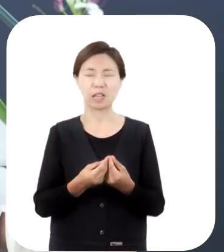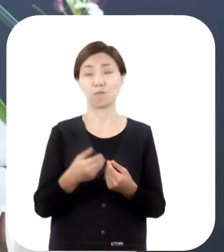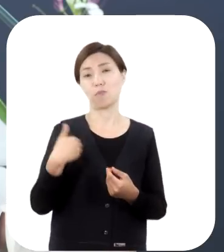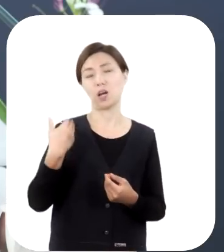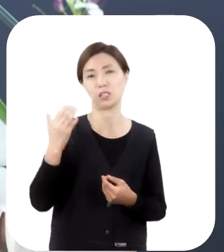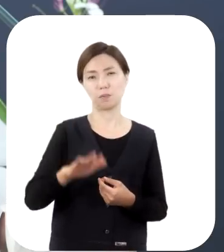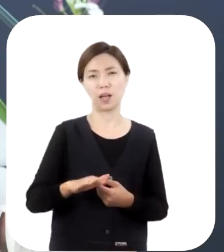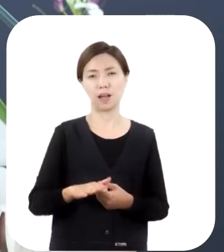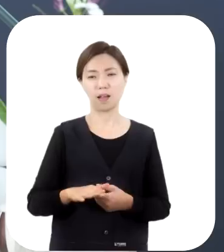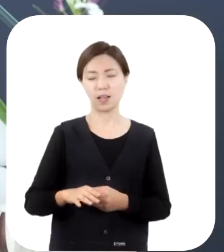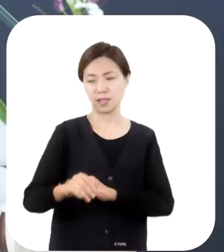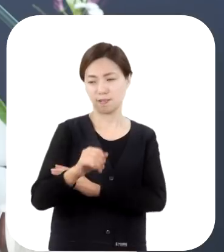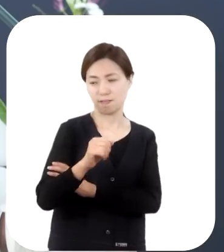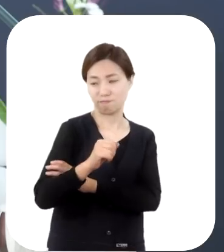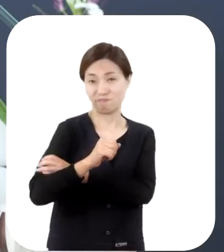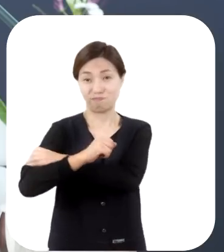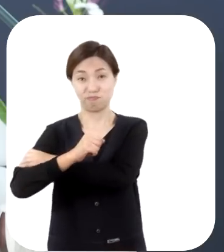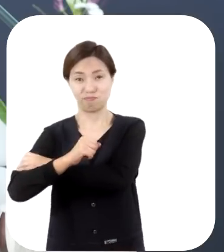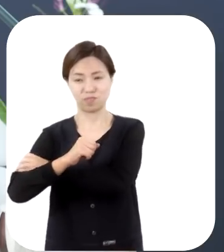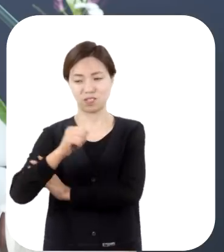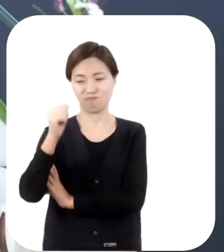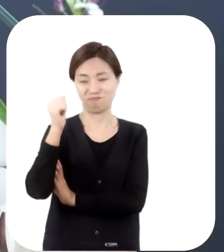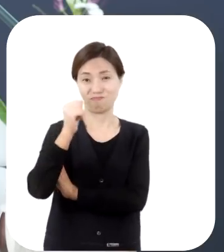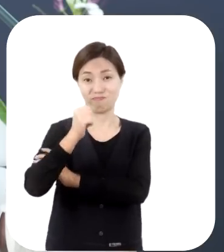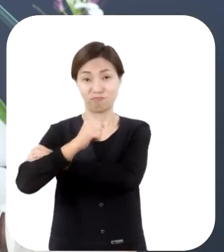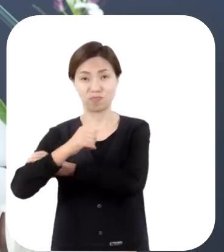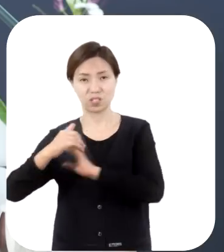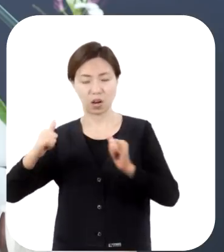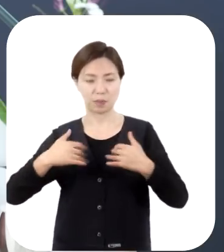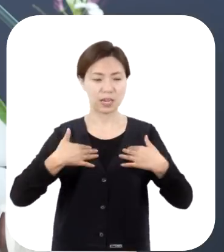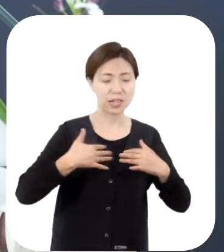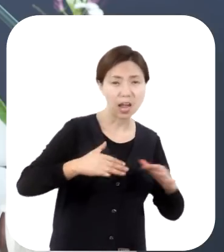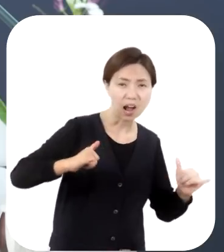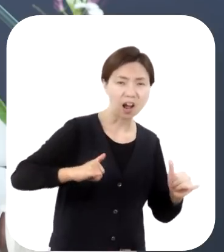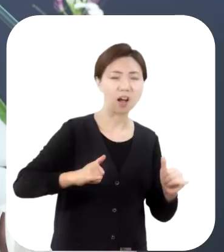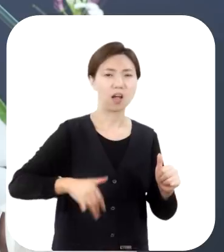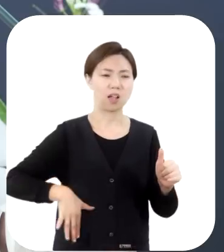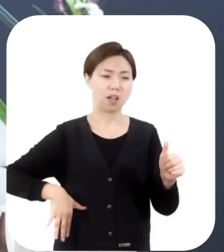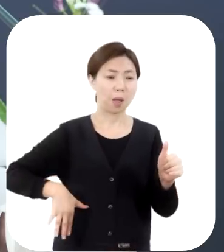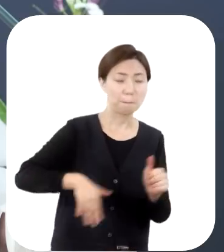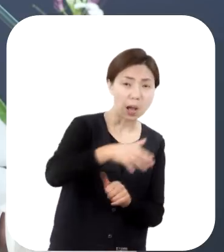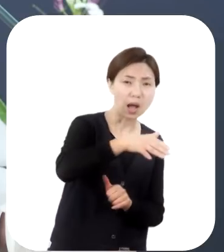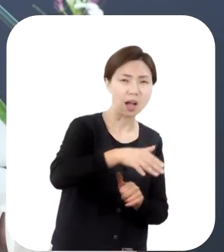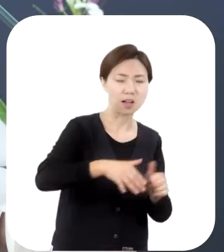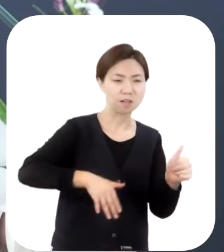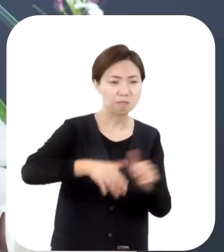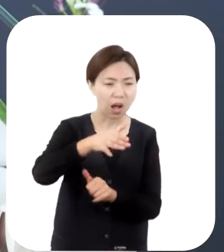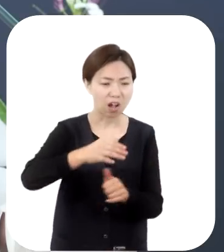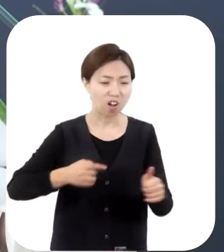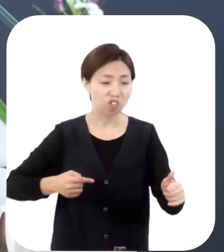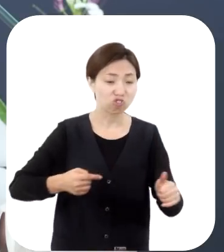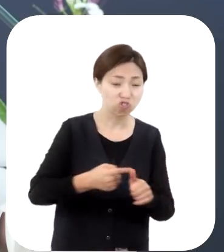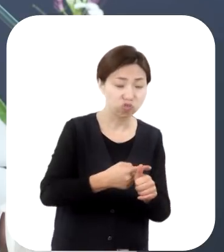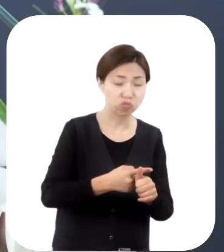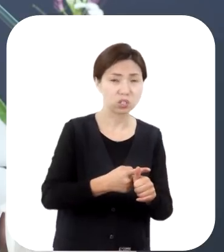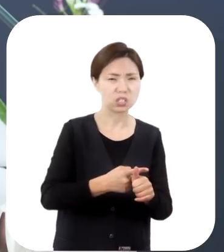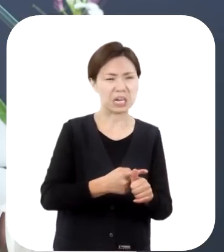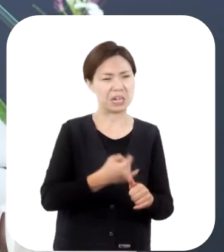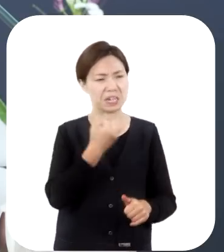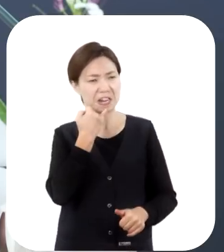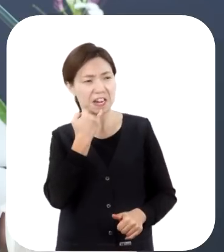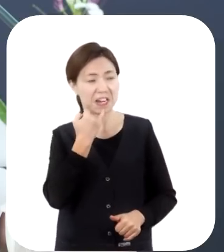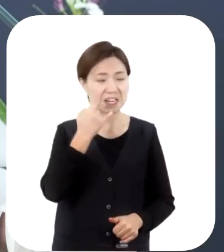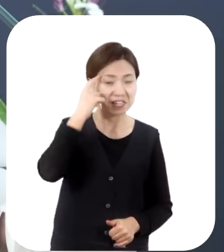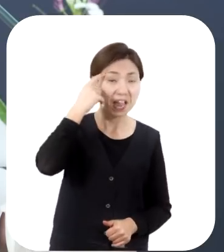지배하거나 죽이거나 하는